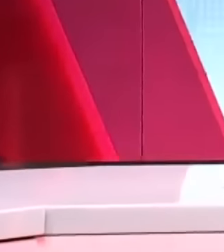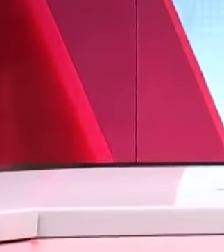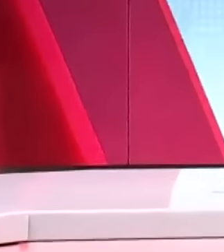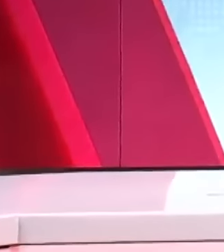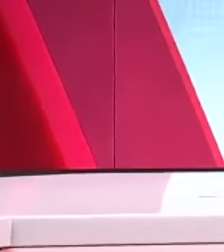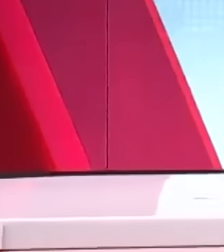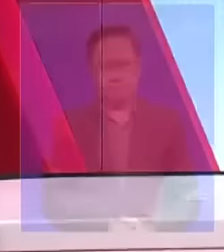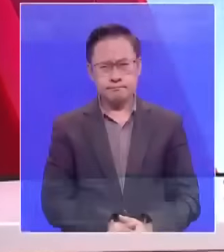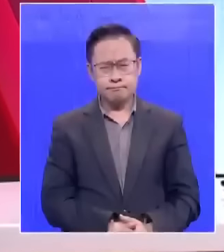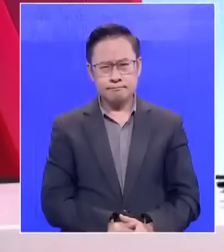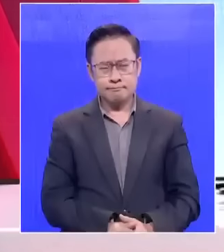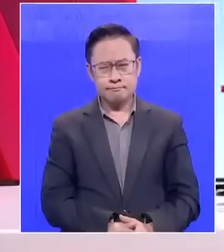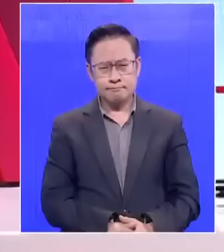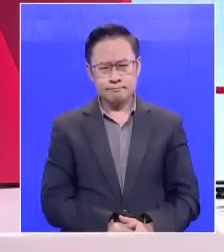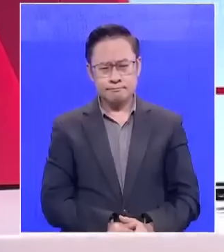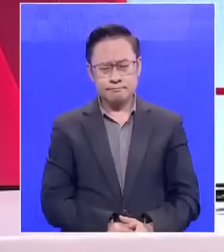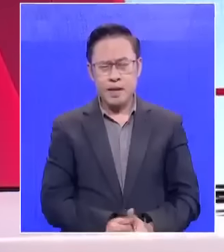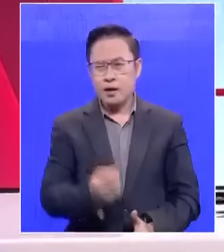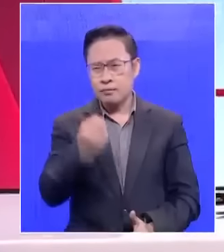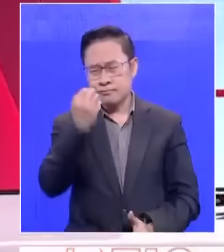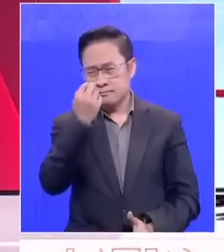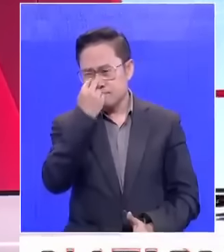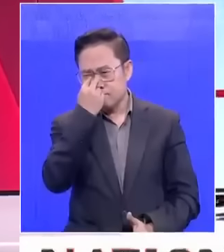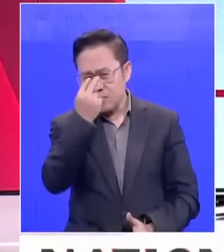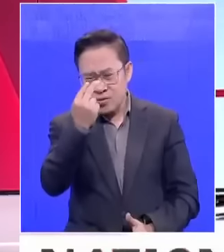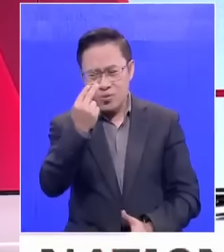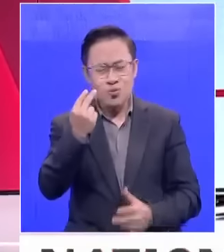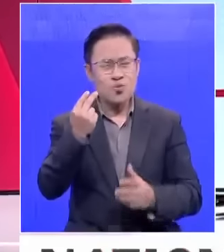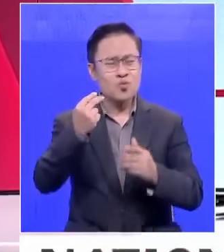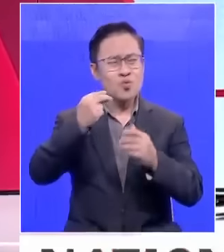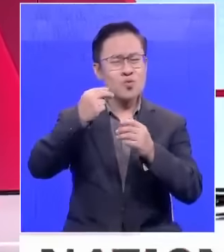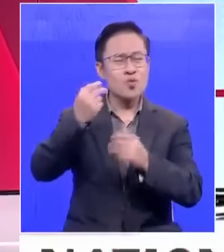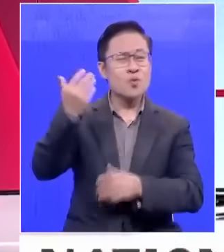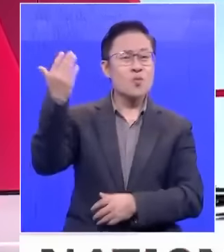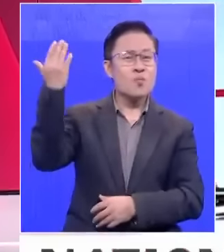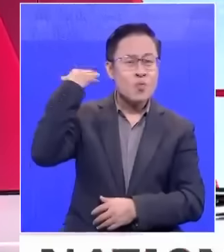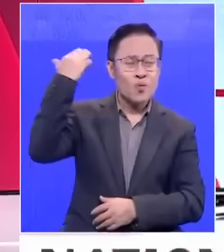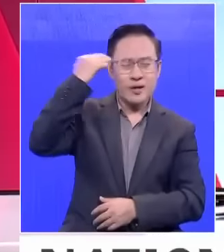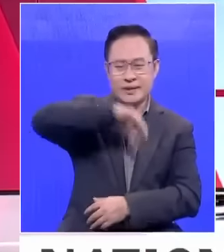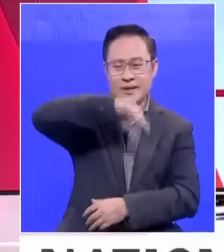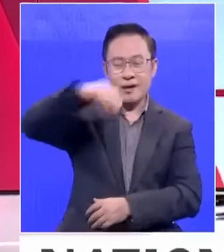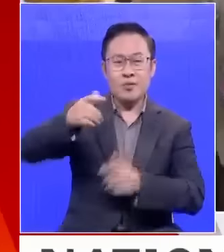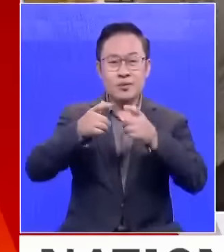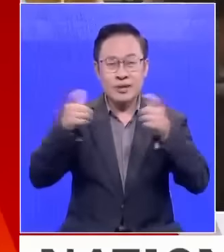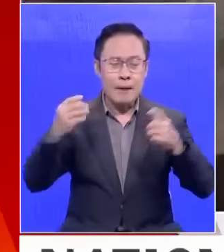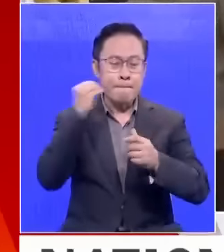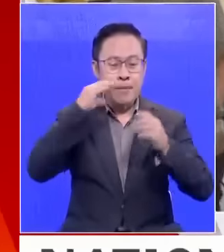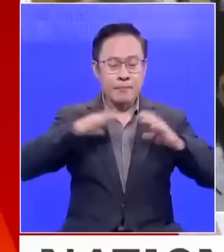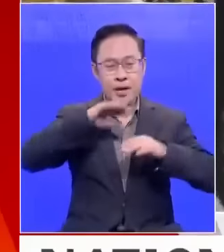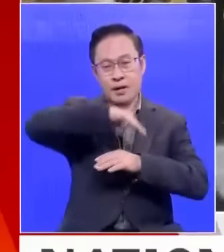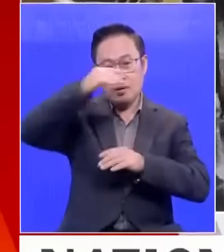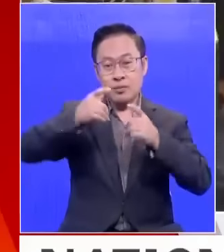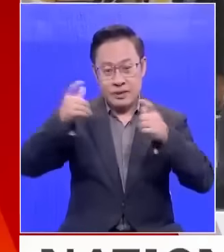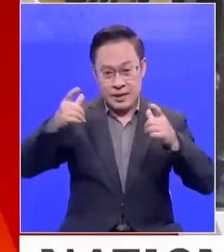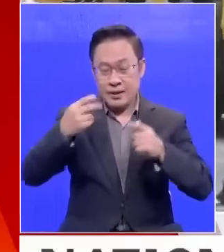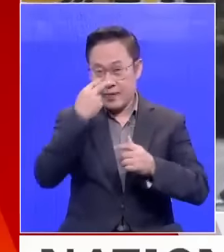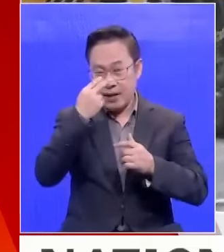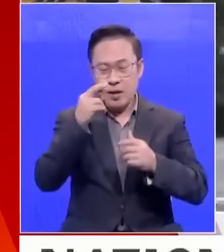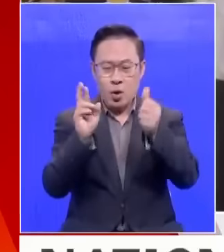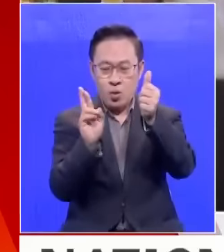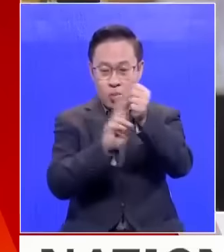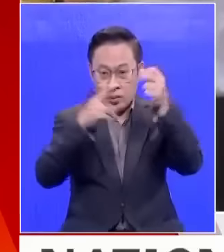ไปดูเรื่องที่เขาใหญ่กันหน่อยท่านผู้ชมครับหลายคนก็ถามมีนัยยะทางการเมืองหรือเปล่าก็ไปถามรองนายกรัฐมนตรีว่าการมหาดไทยคุณอนุ